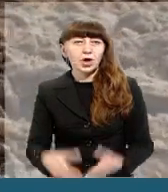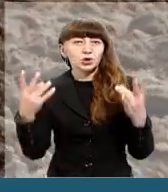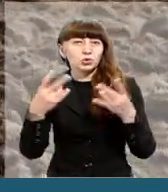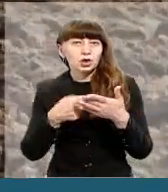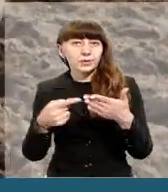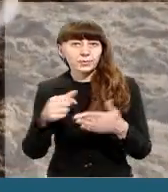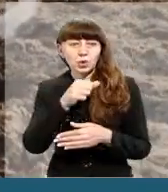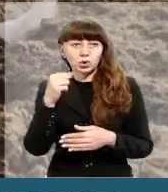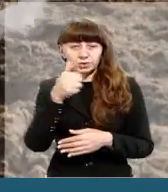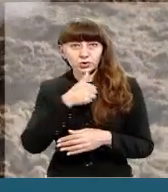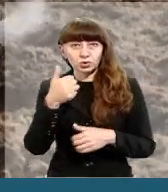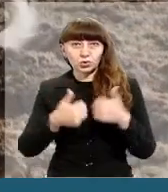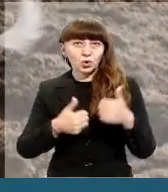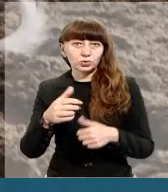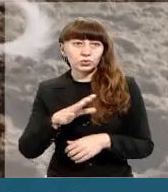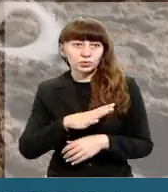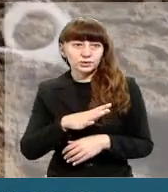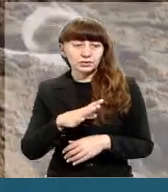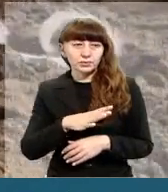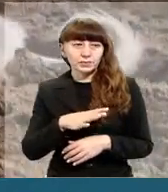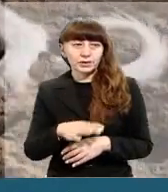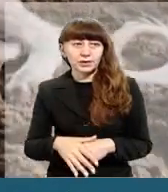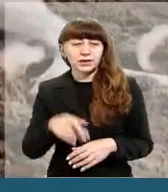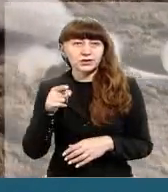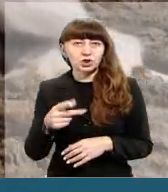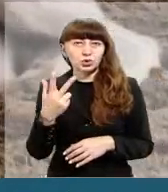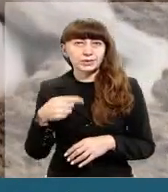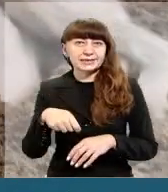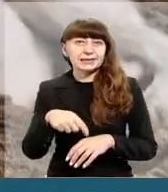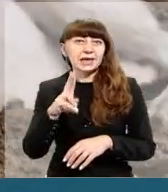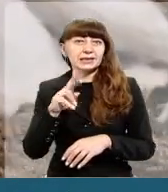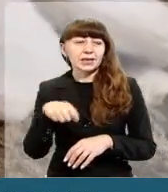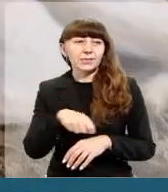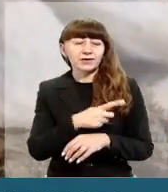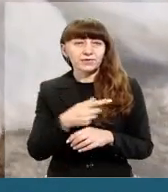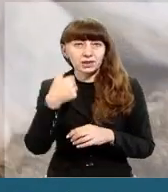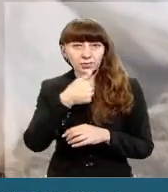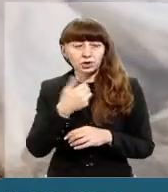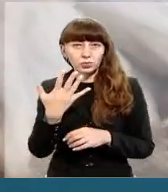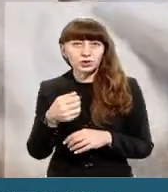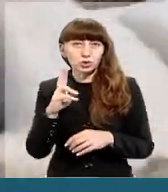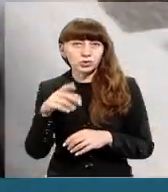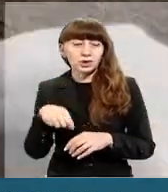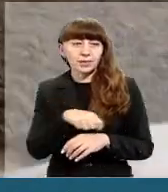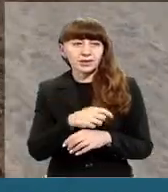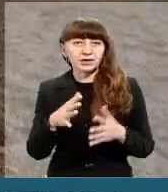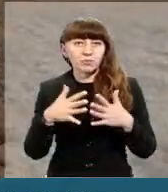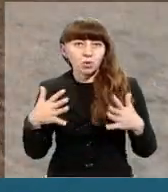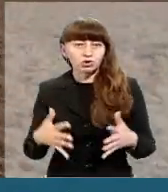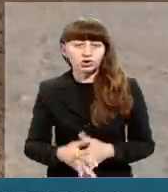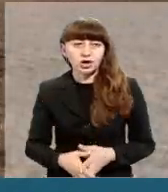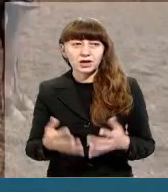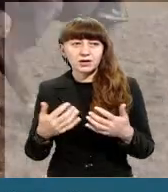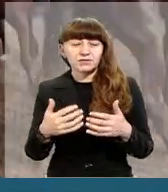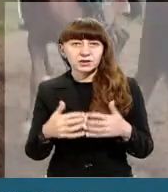ұйымдастырылған сайыс 1300 шақырымды құраған болатын. Биыл 500 шақырым болмақ. Орта есеппен алғанда тұлпарлар күніне 120 шақырымды артқа